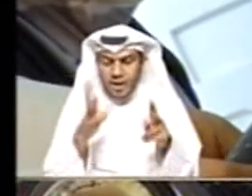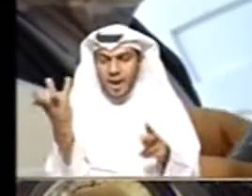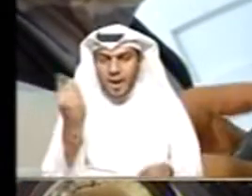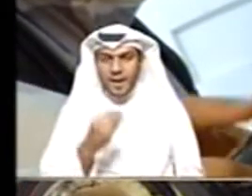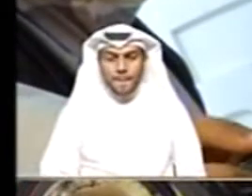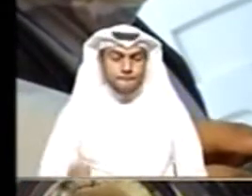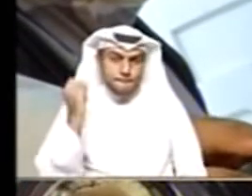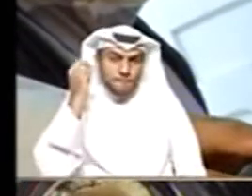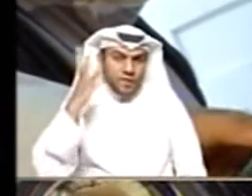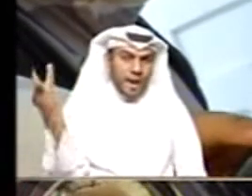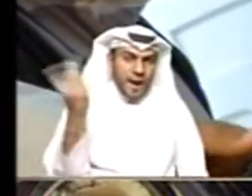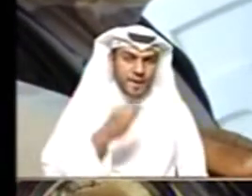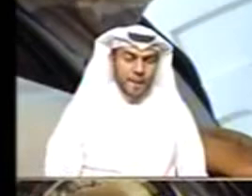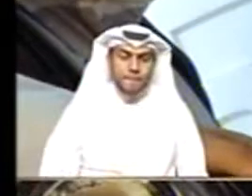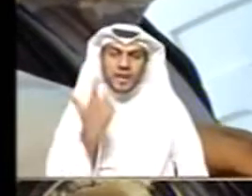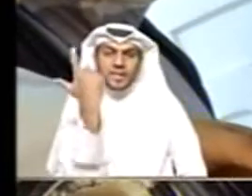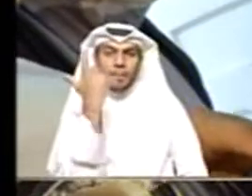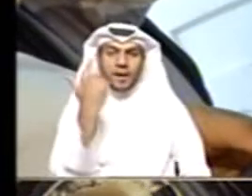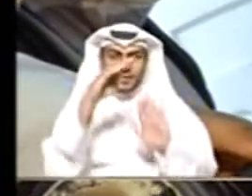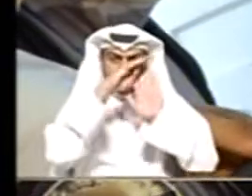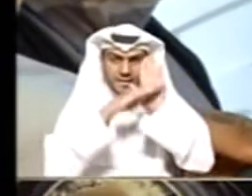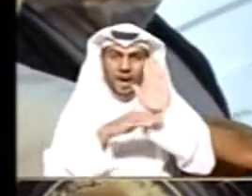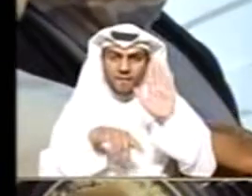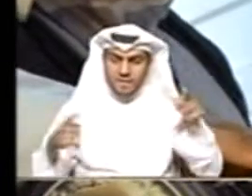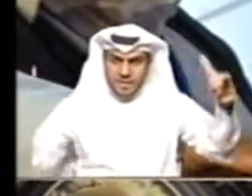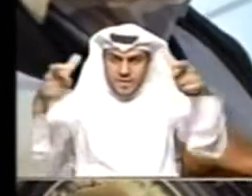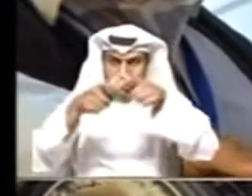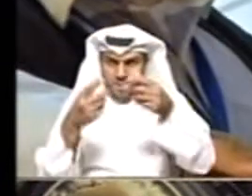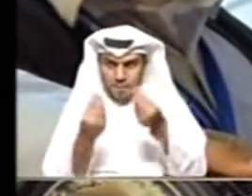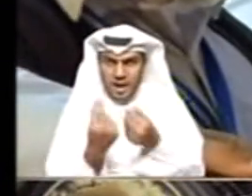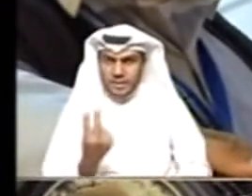بقوانين، بعثنا فيها لكل لجنة على حدة بأن تكون هذه أولوية،